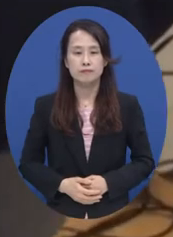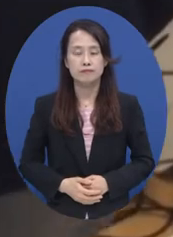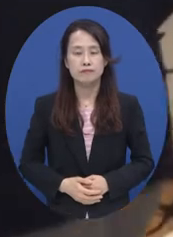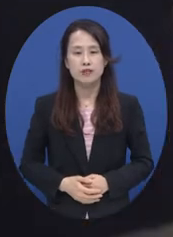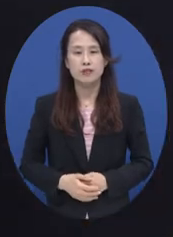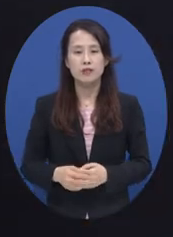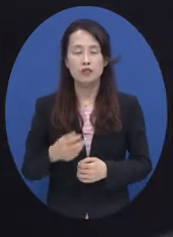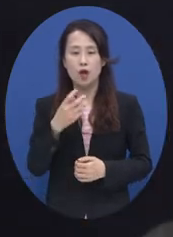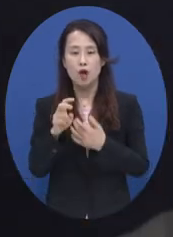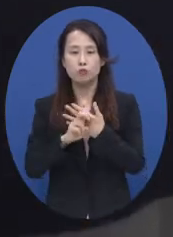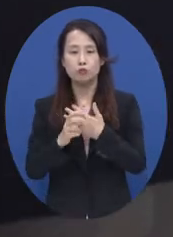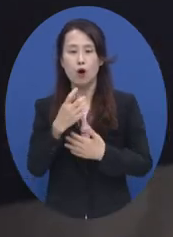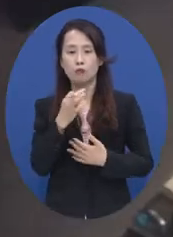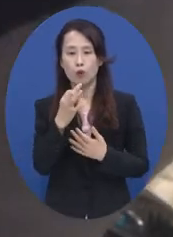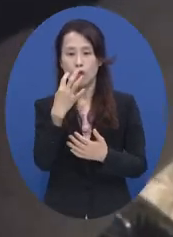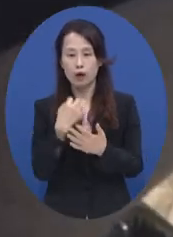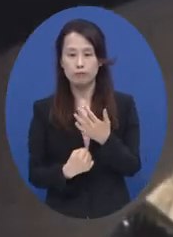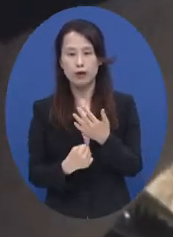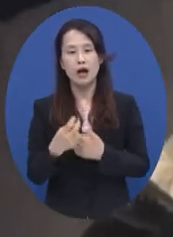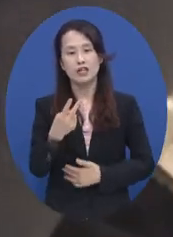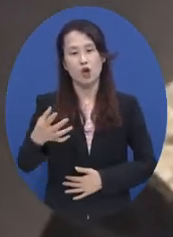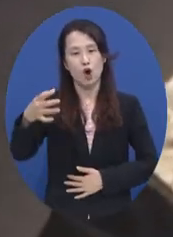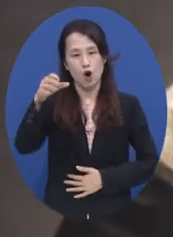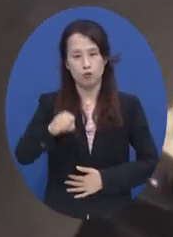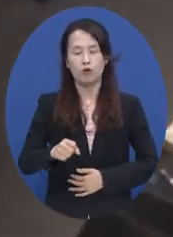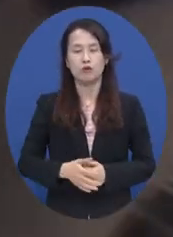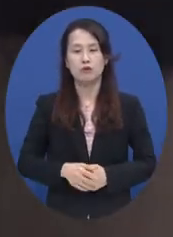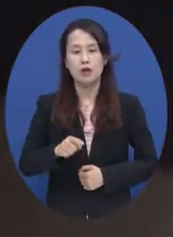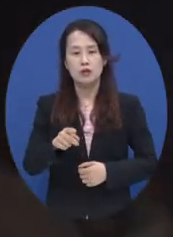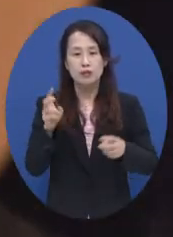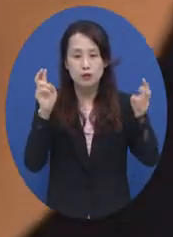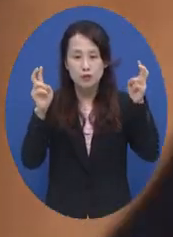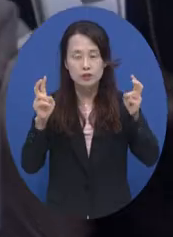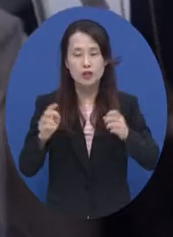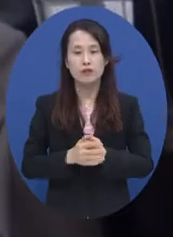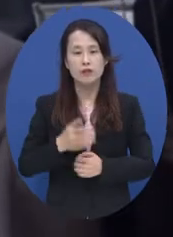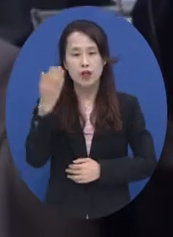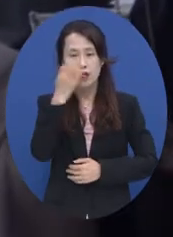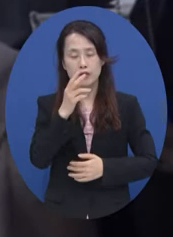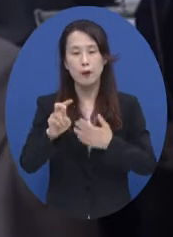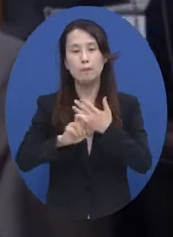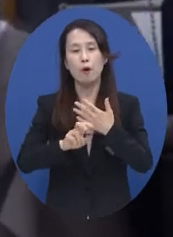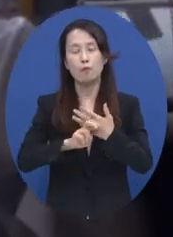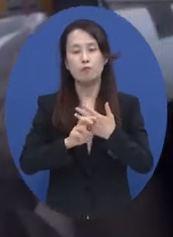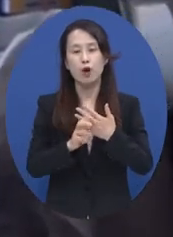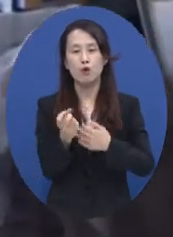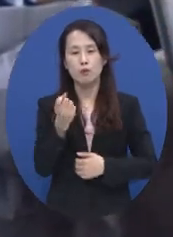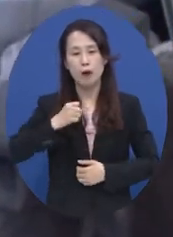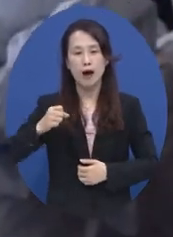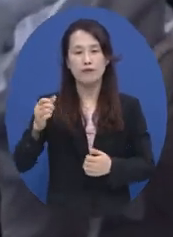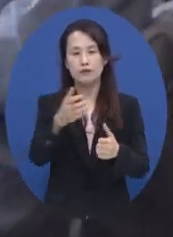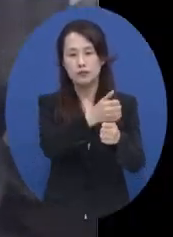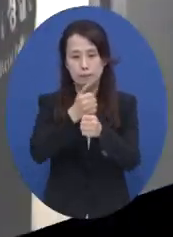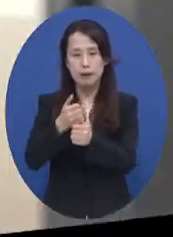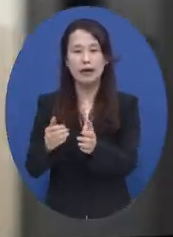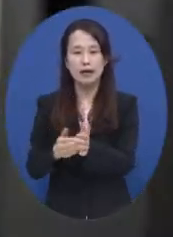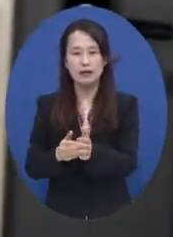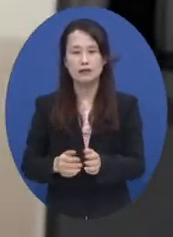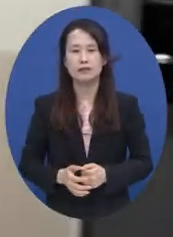이렇게 챙긴 부당이익이 약 2억 원입니다. 이 업체는 공중위생관리법 위반 혐의로